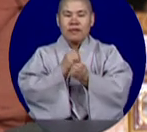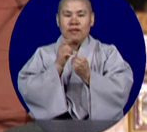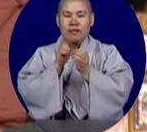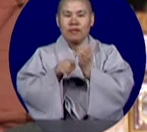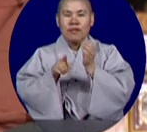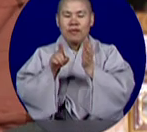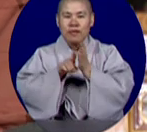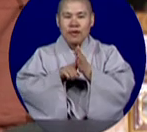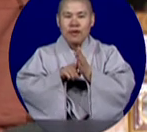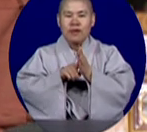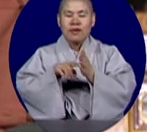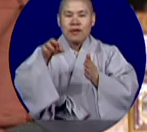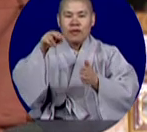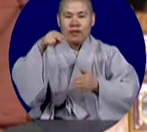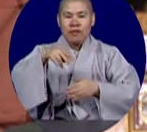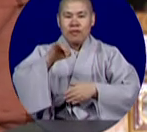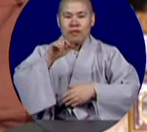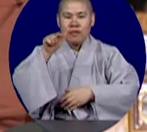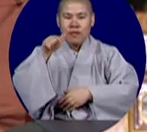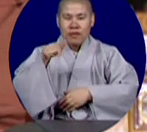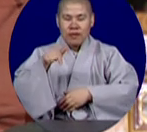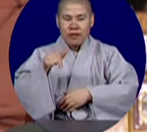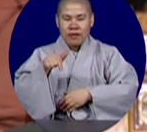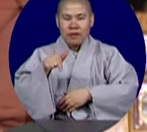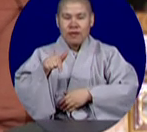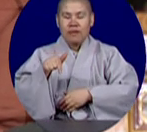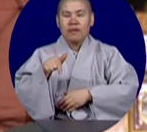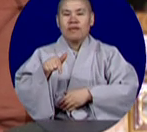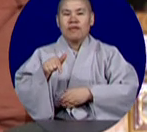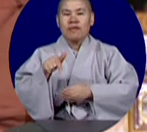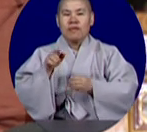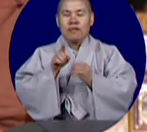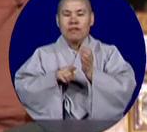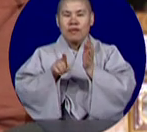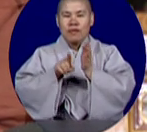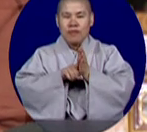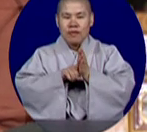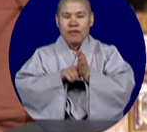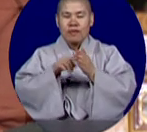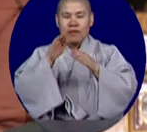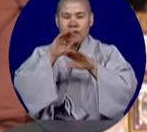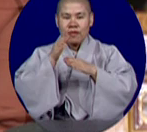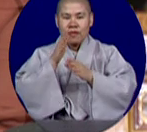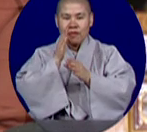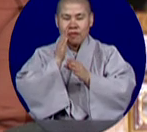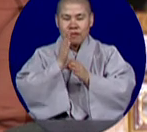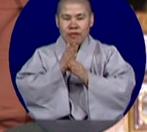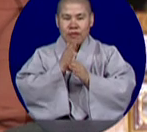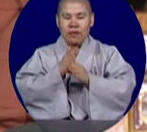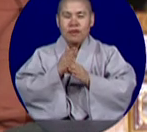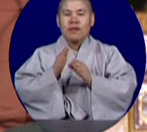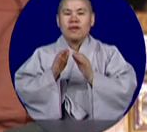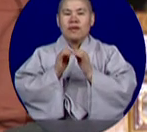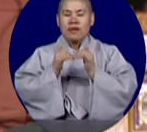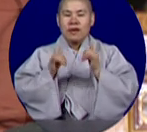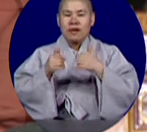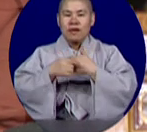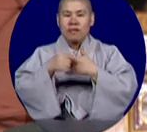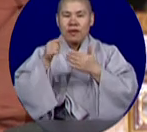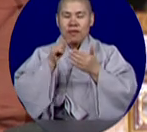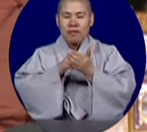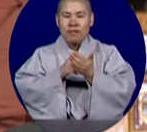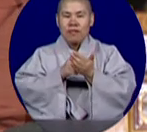불교학이 유식인데, 유식학이라고 하는 불교학이 사람 마음 구조를 설명하는